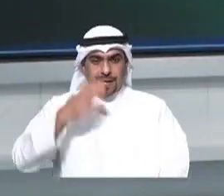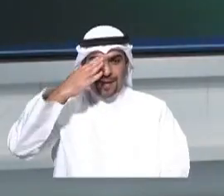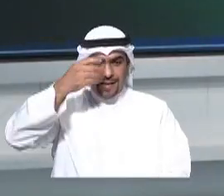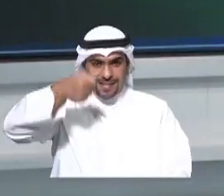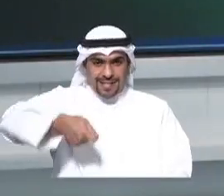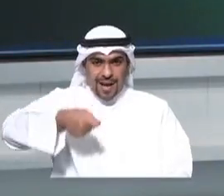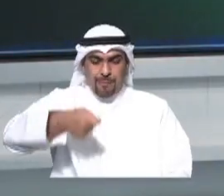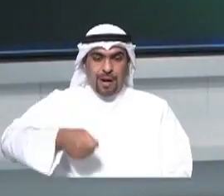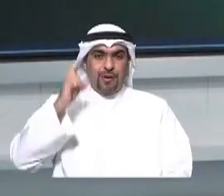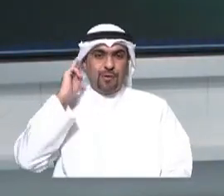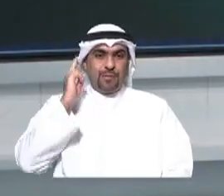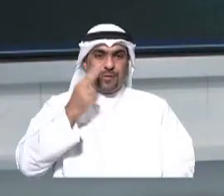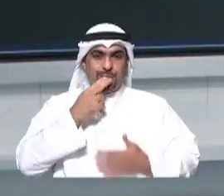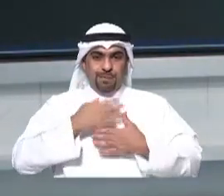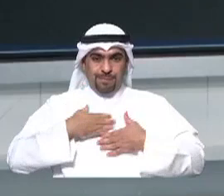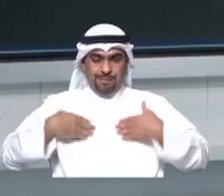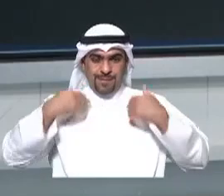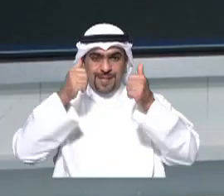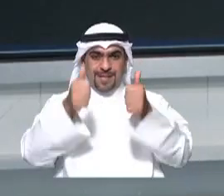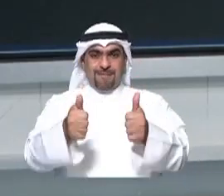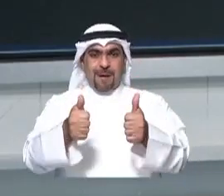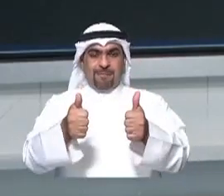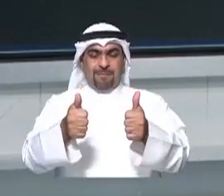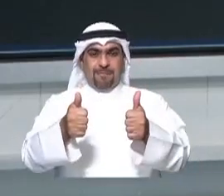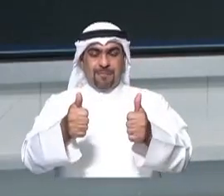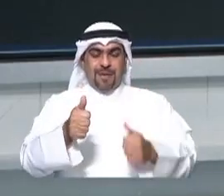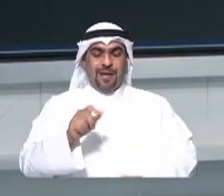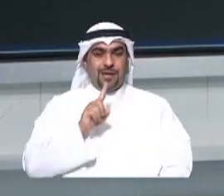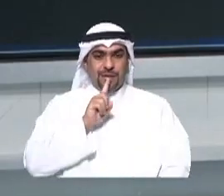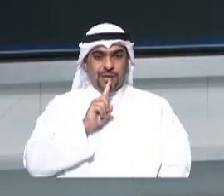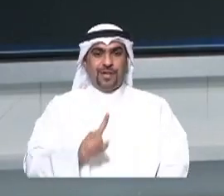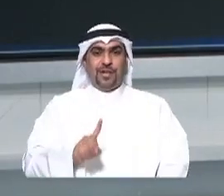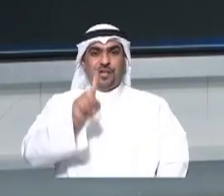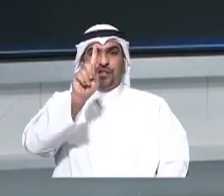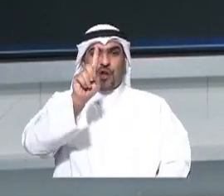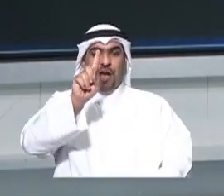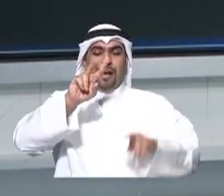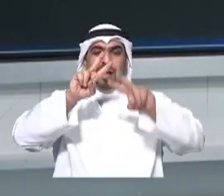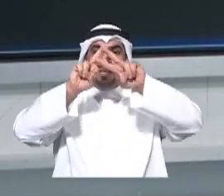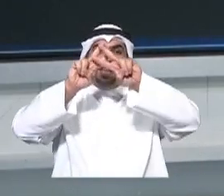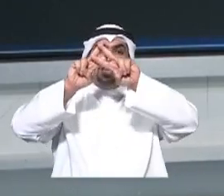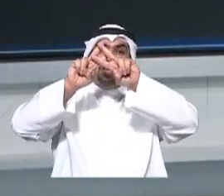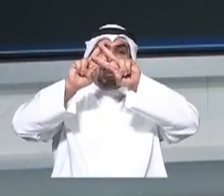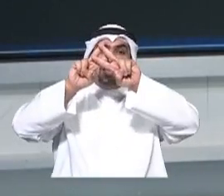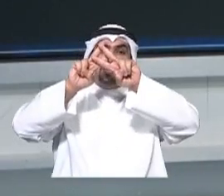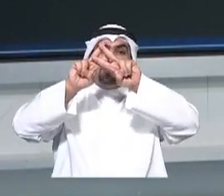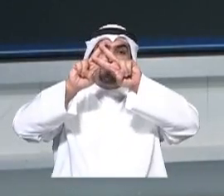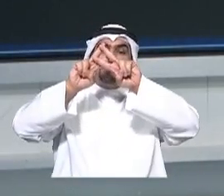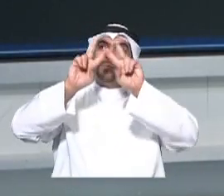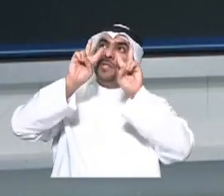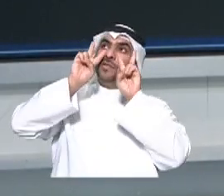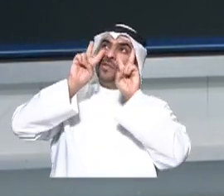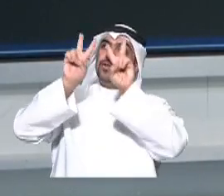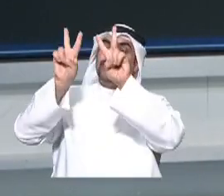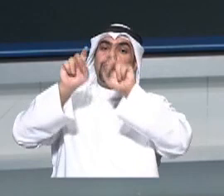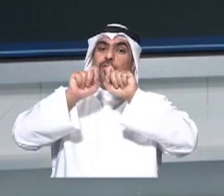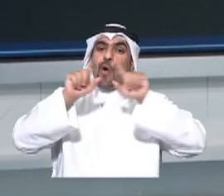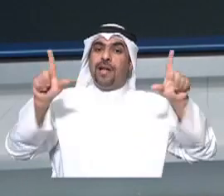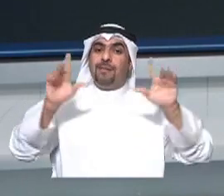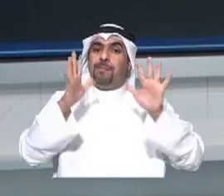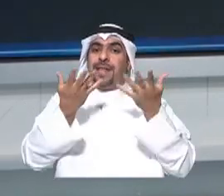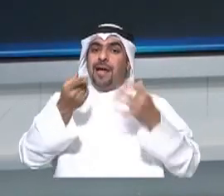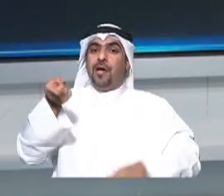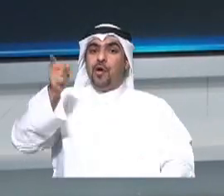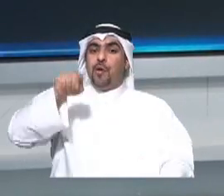السلام عليكم أعزائي المشاهدين. نجم سهيل نتوقع ظهوره في جنوب الجزيرة شبه الجزيرة العربية فجر الغد، وأيضا